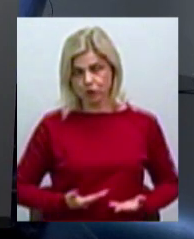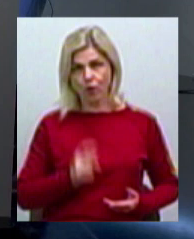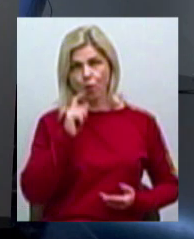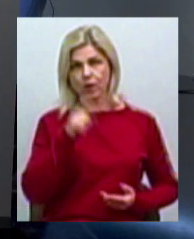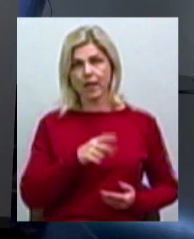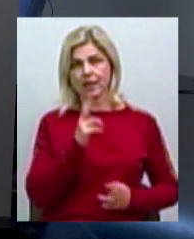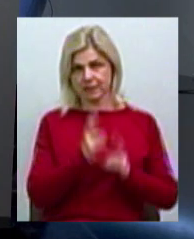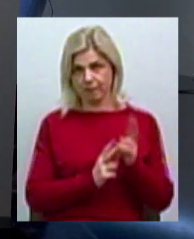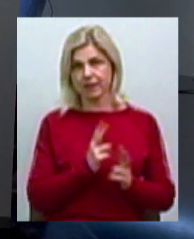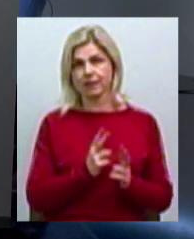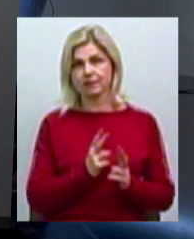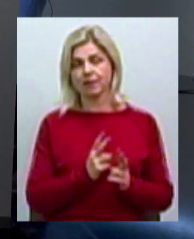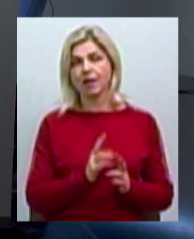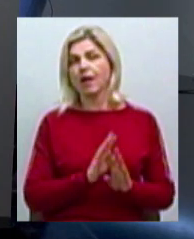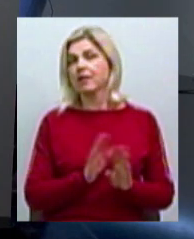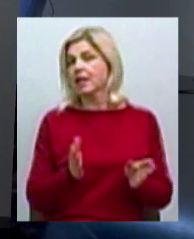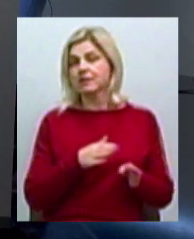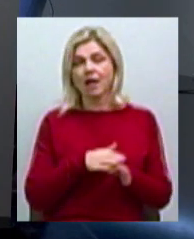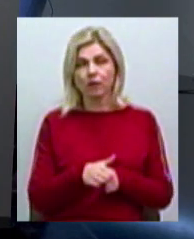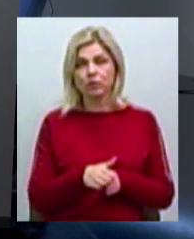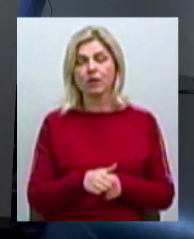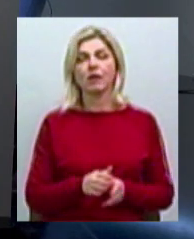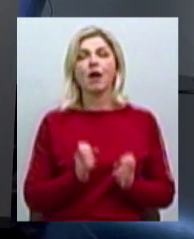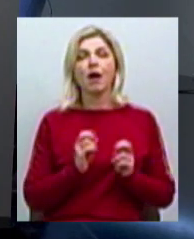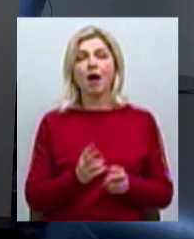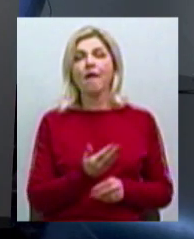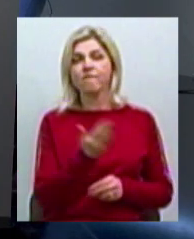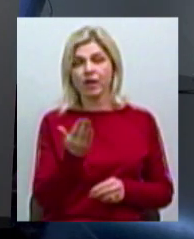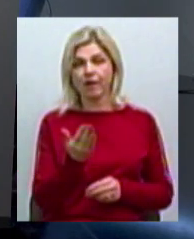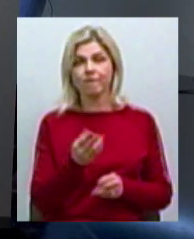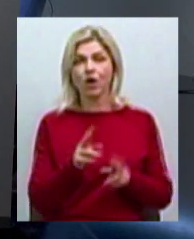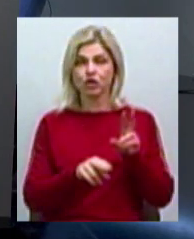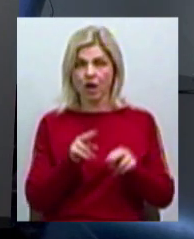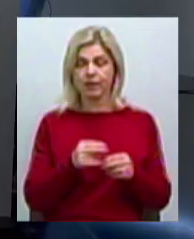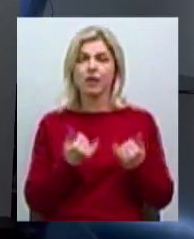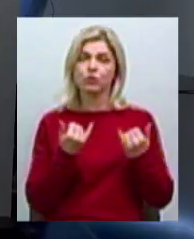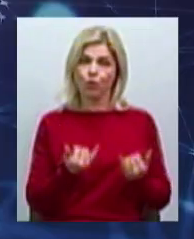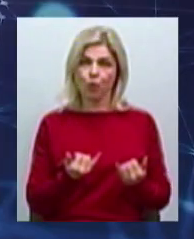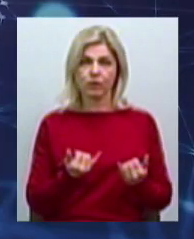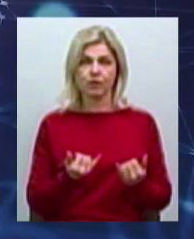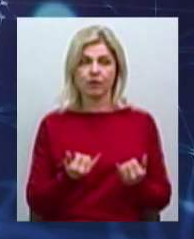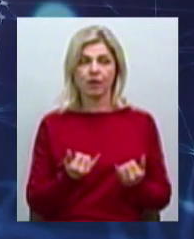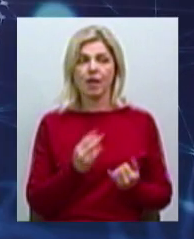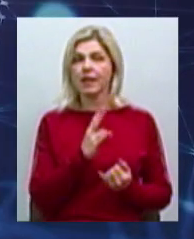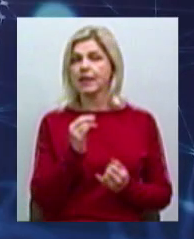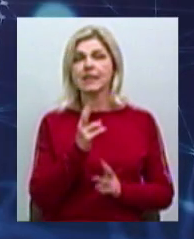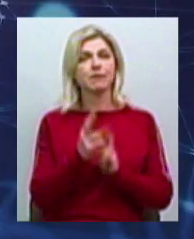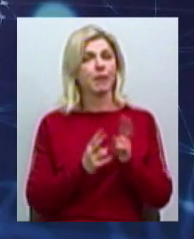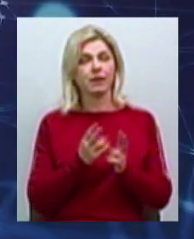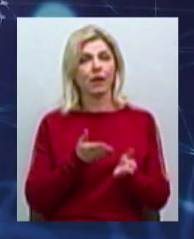зміниться. Не сталося. Наскільки ви вважаєте сьогодні незмінний